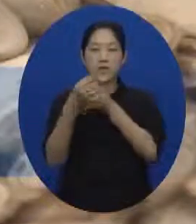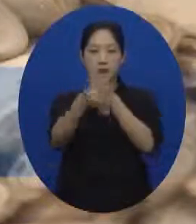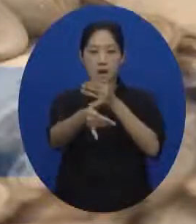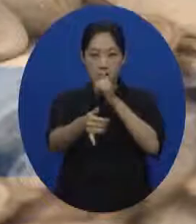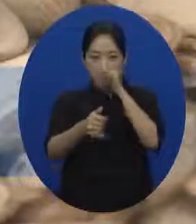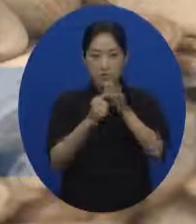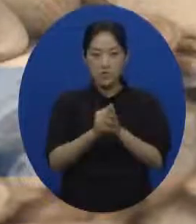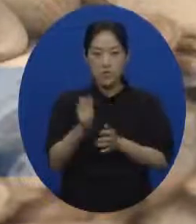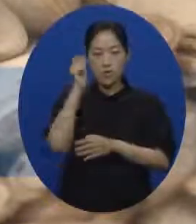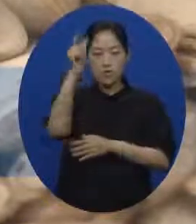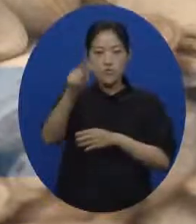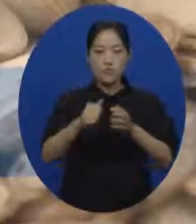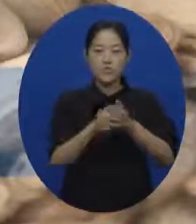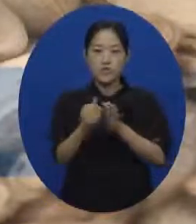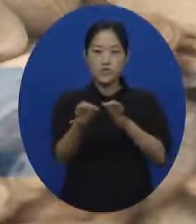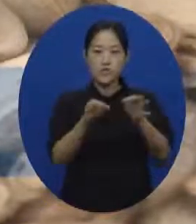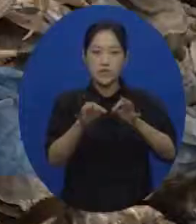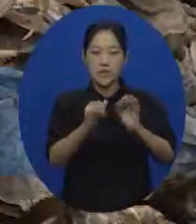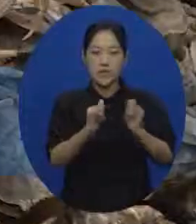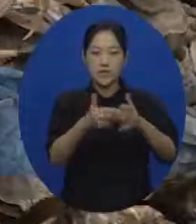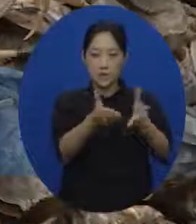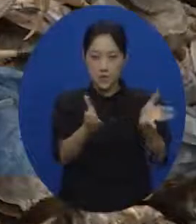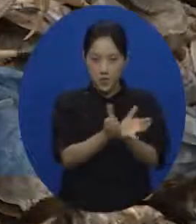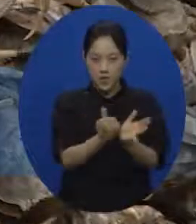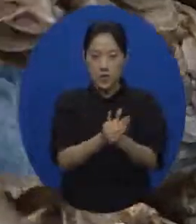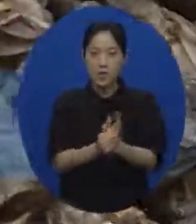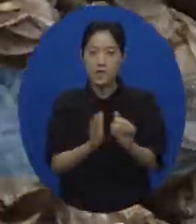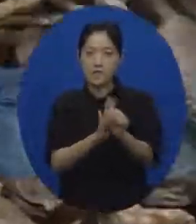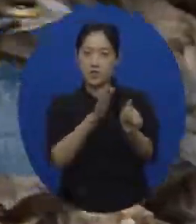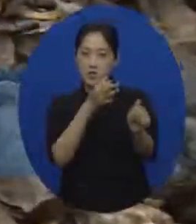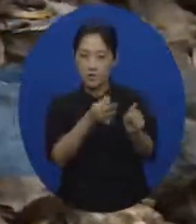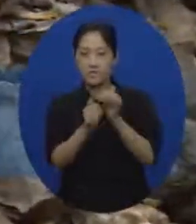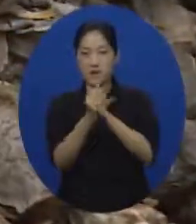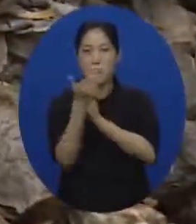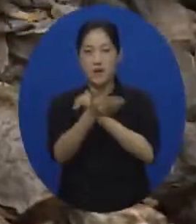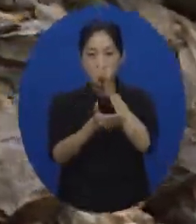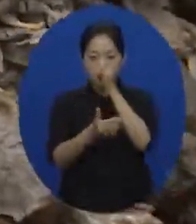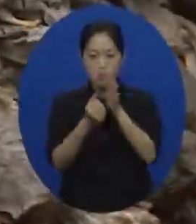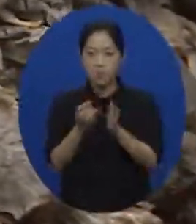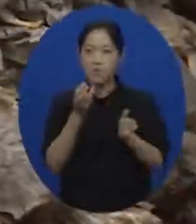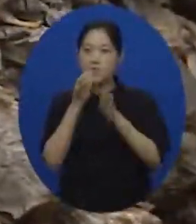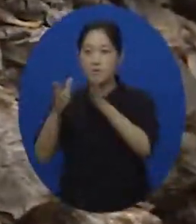지원되고 우수상인회에는 소정의 지원금과 함께 표창이